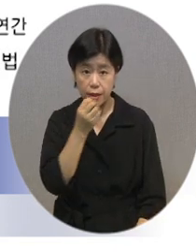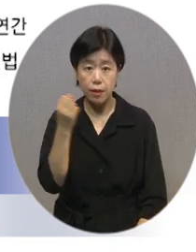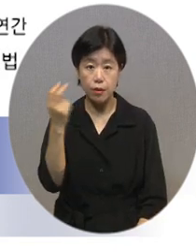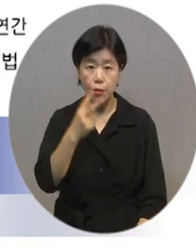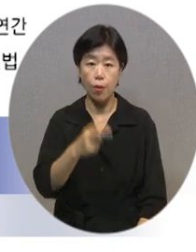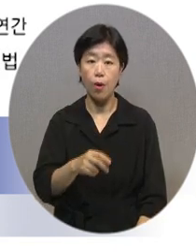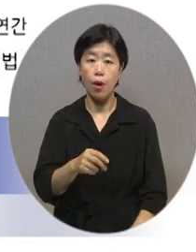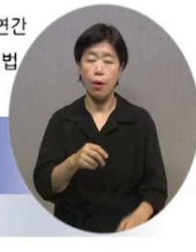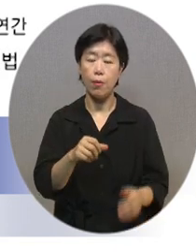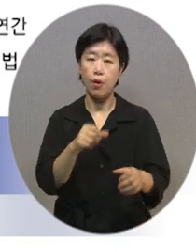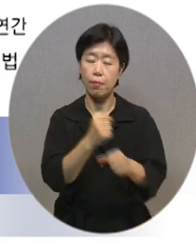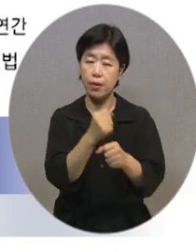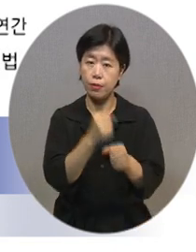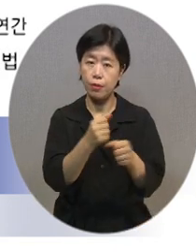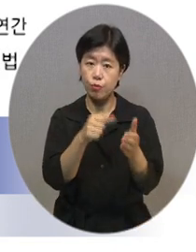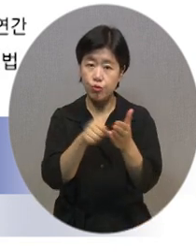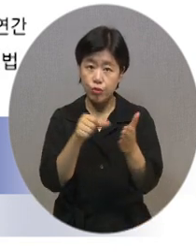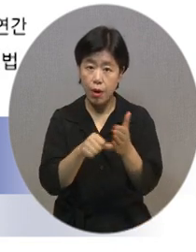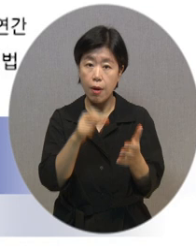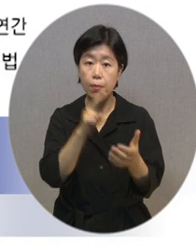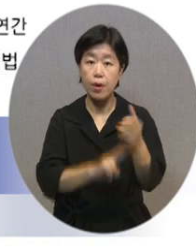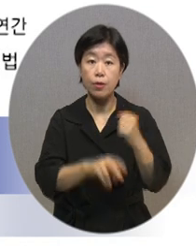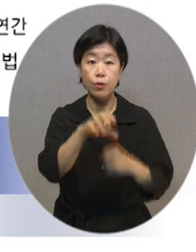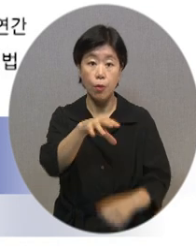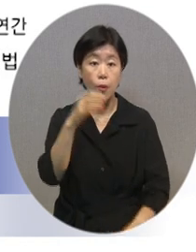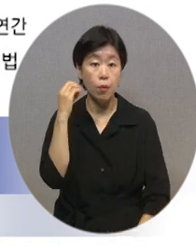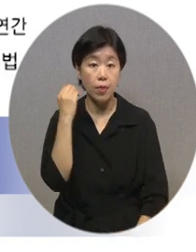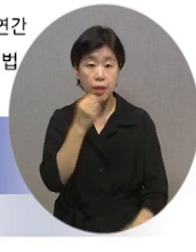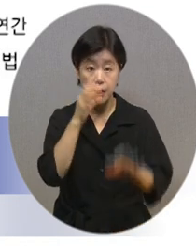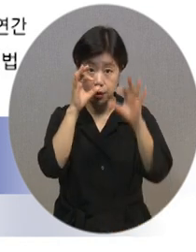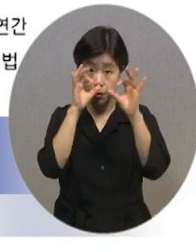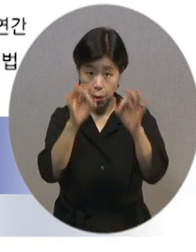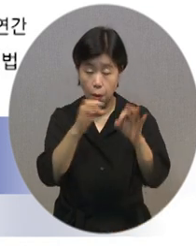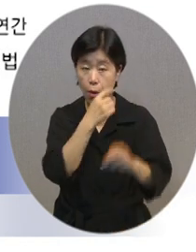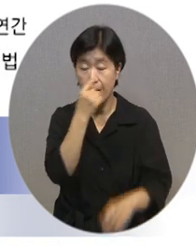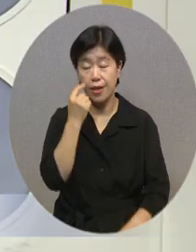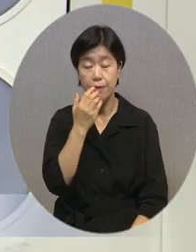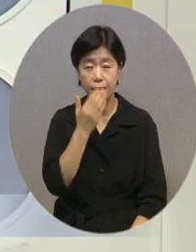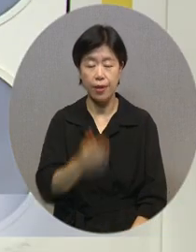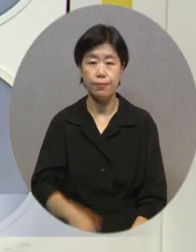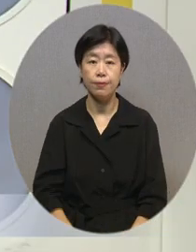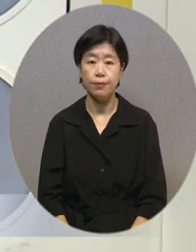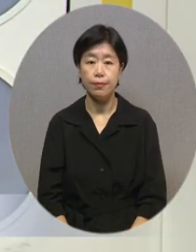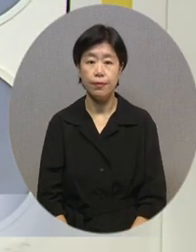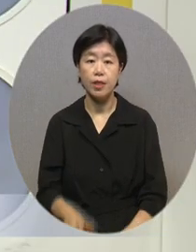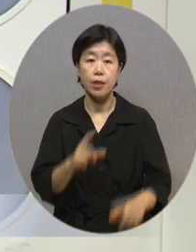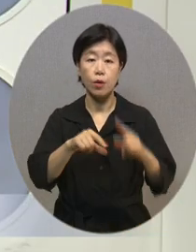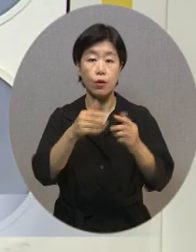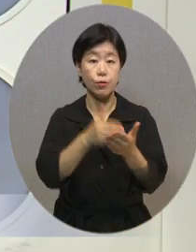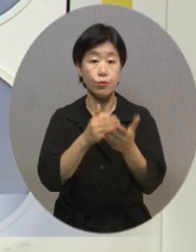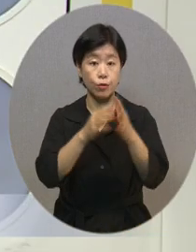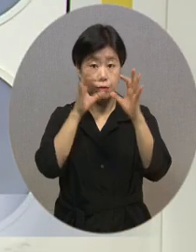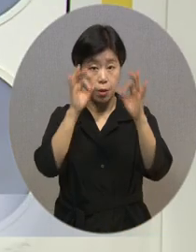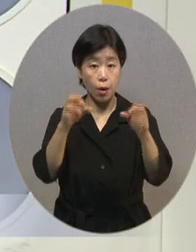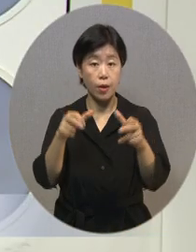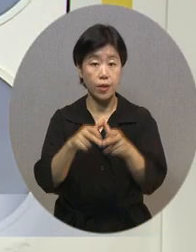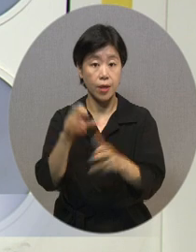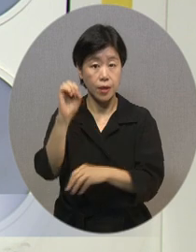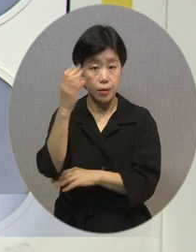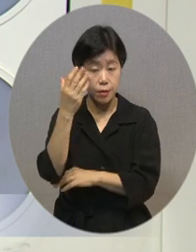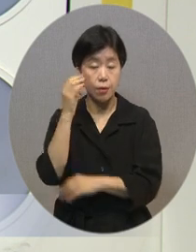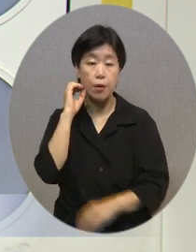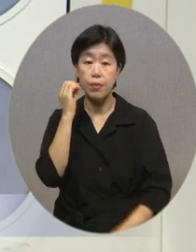생산품 판매 사이트인 꿈들의 홈페이지를 통해 확인할 수 있습니다 더 자세한 뉴스는 장애인 신문과